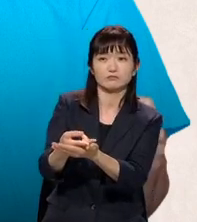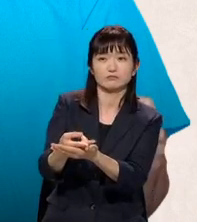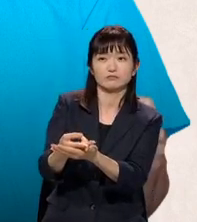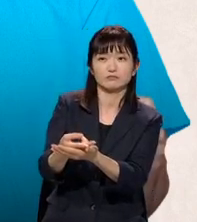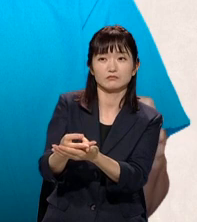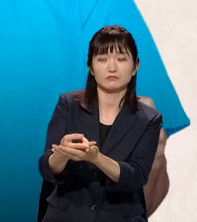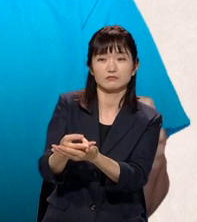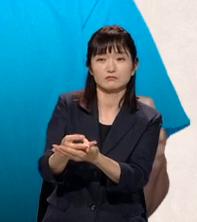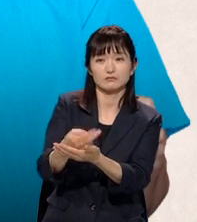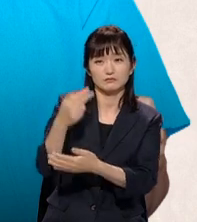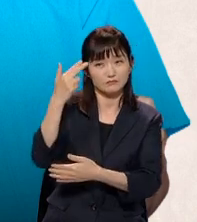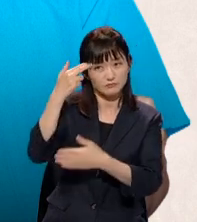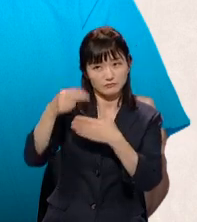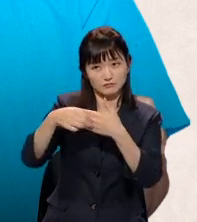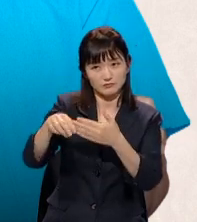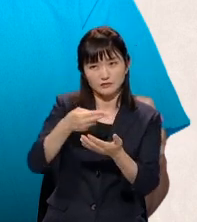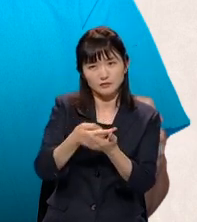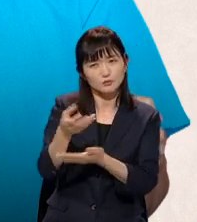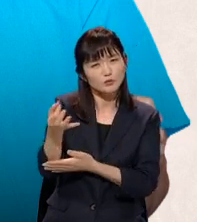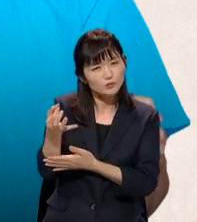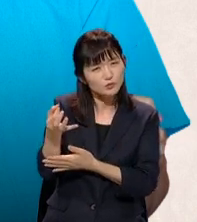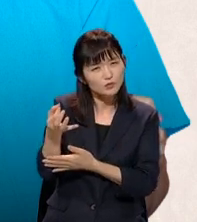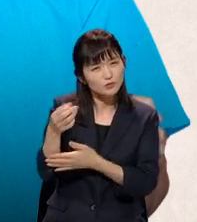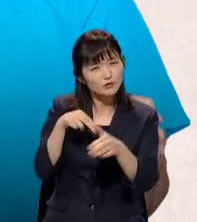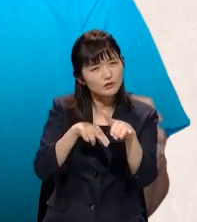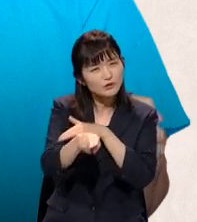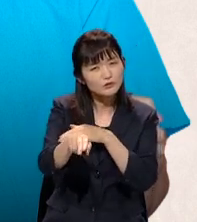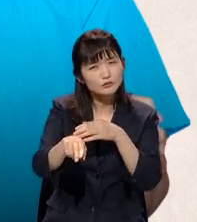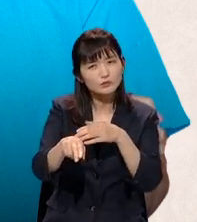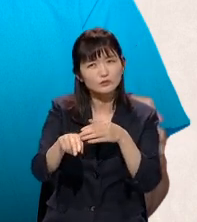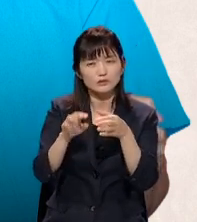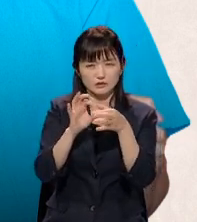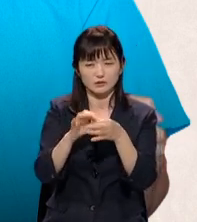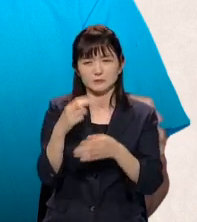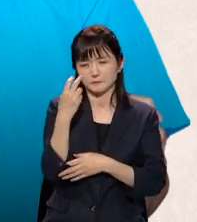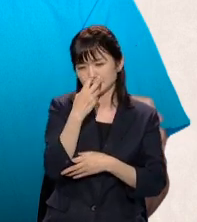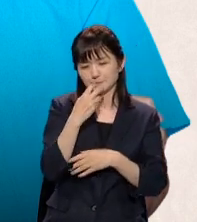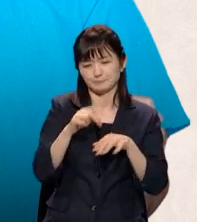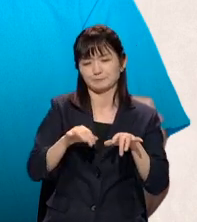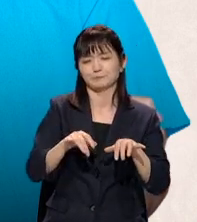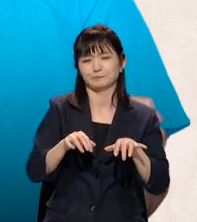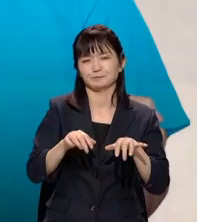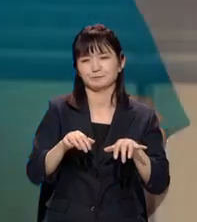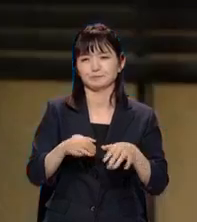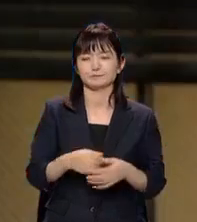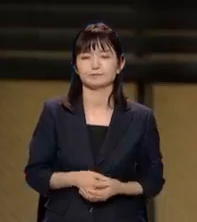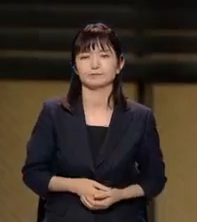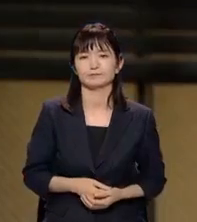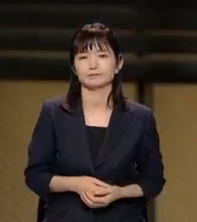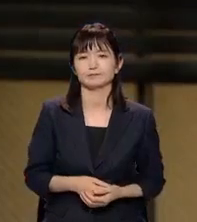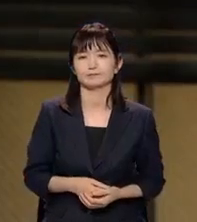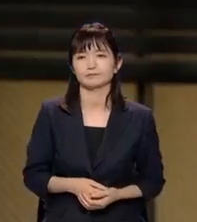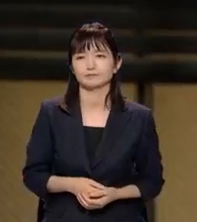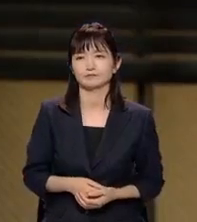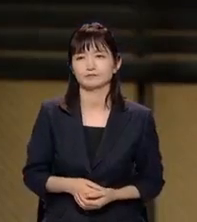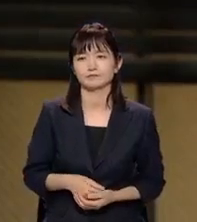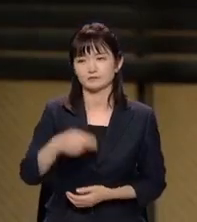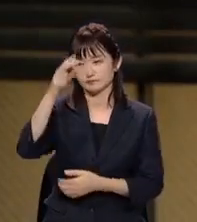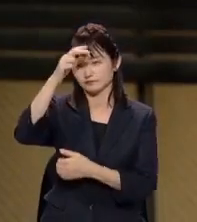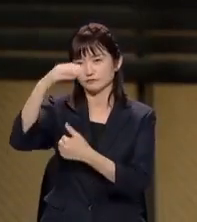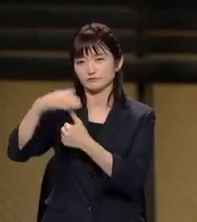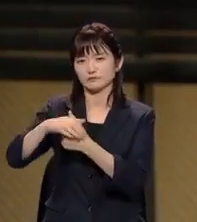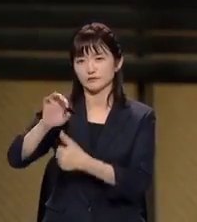비용 정신병원 탈출 이런 것들을 지금 검색을 했다는 거예요 아마 경찰이 포렌식을